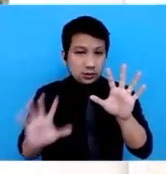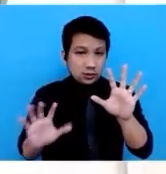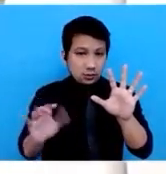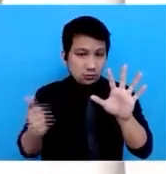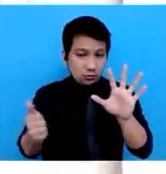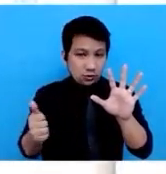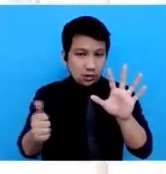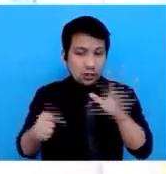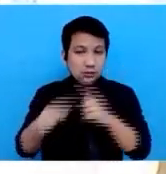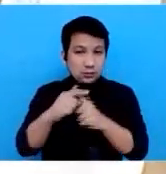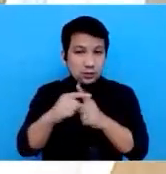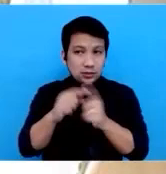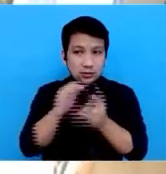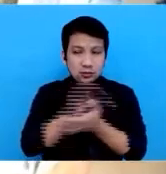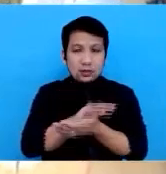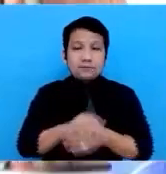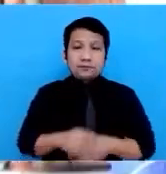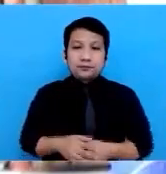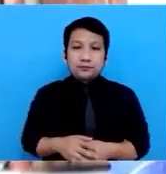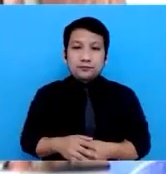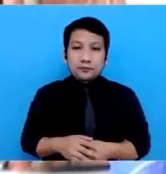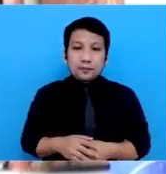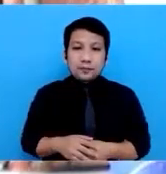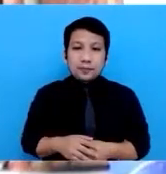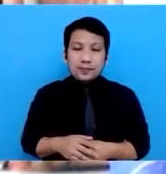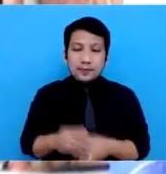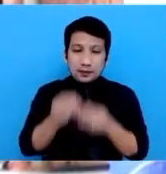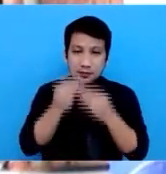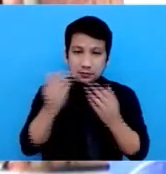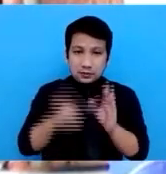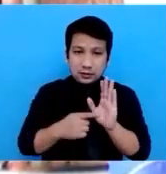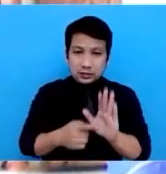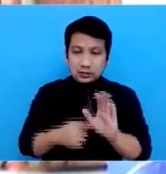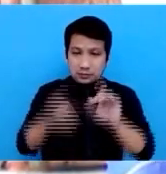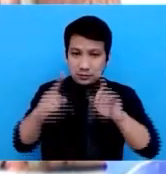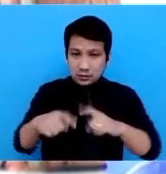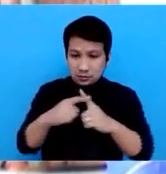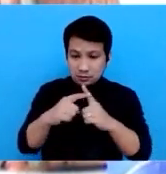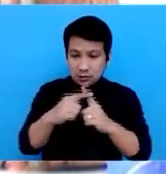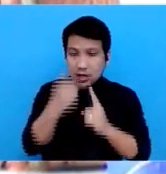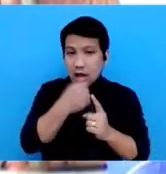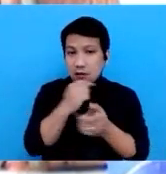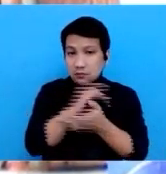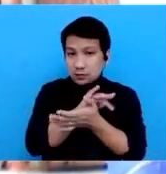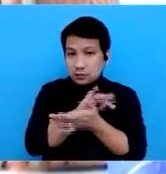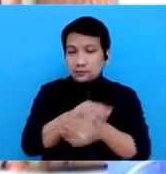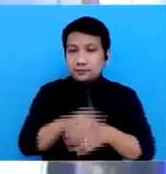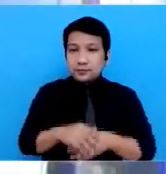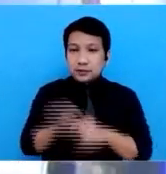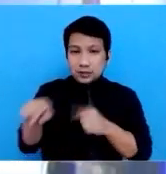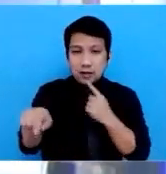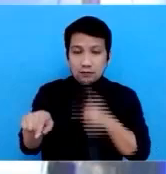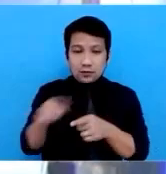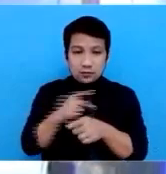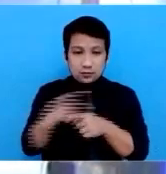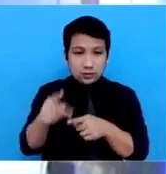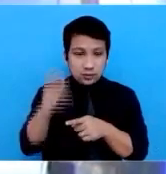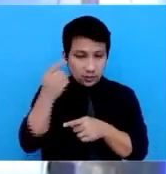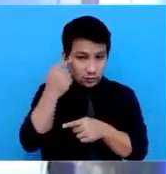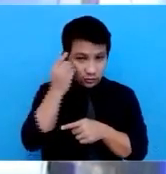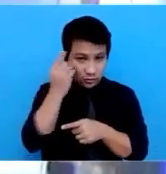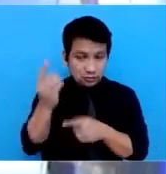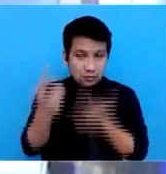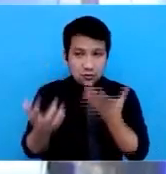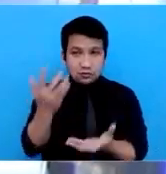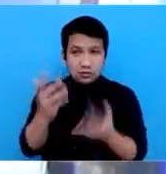Guido David, kahit mild symptoms ang nararanasan ng karamihan sa mga may COVID ngayon, nahihirapan pa rin ang mga